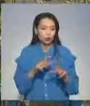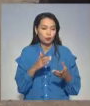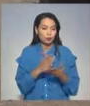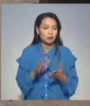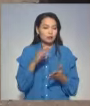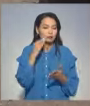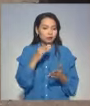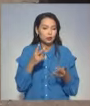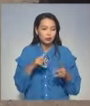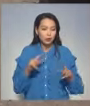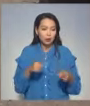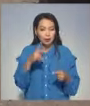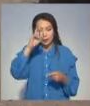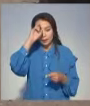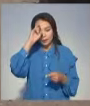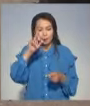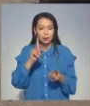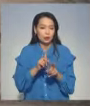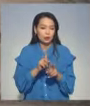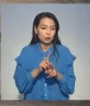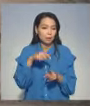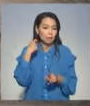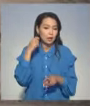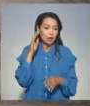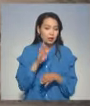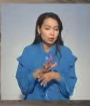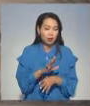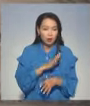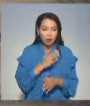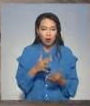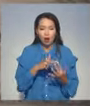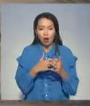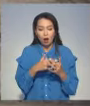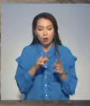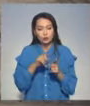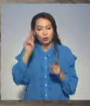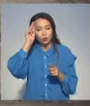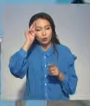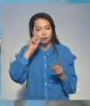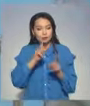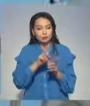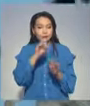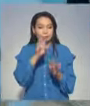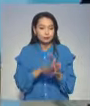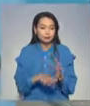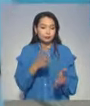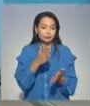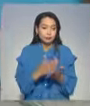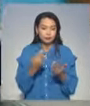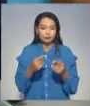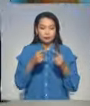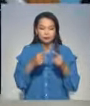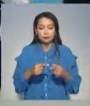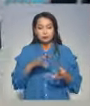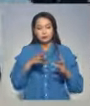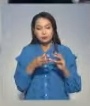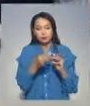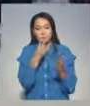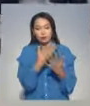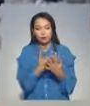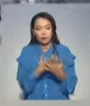арттыру мәселесін мемлекет басшысы да көтерген еді. Қала мен ауылдағы білім сапасының алшақтап бара жатқанын айтып, нақты нәтиже